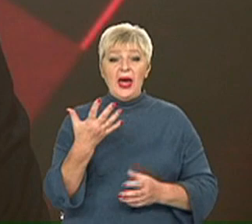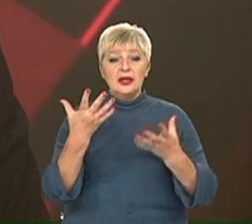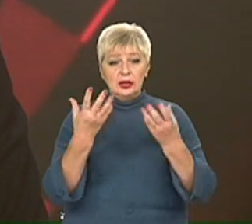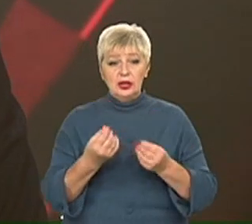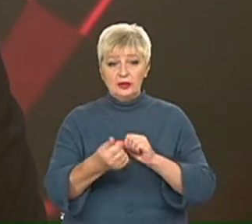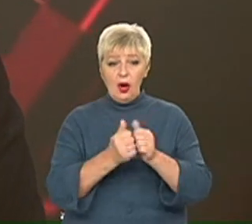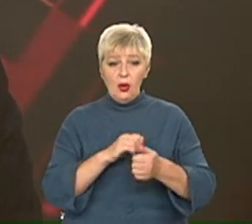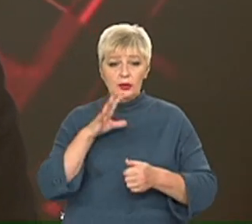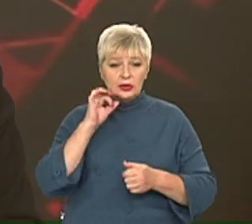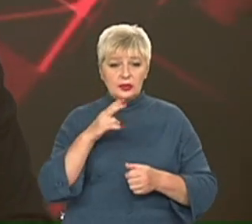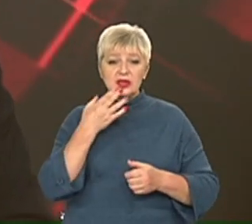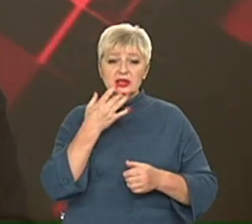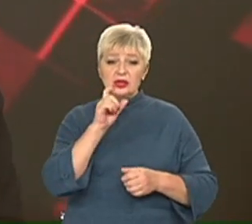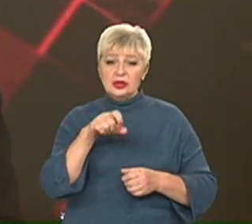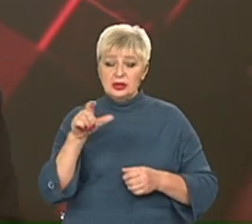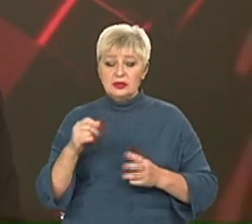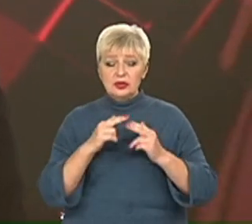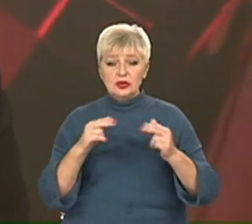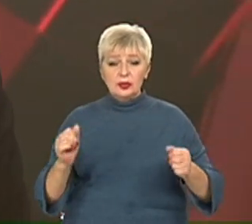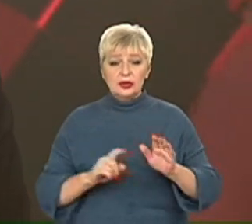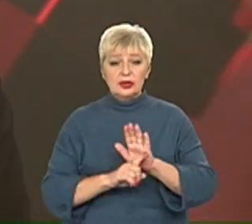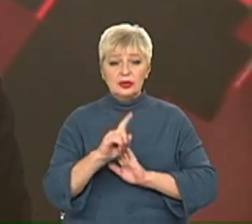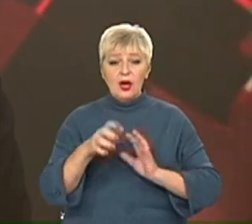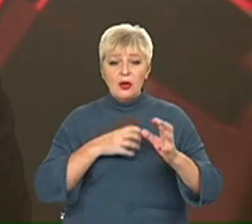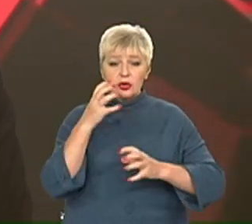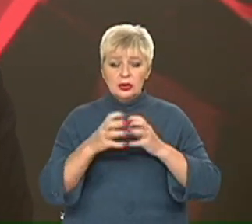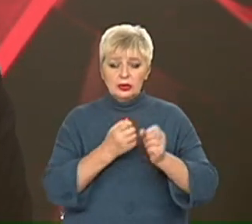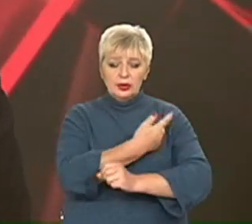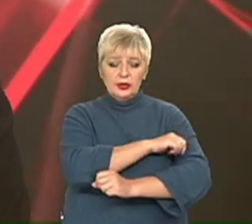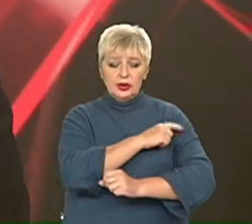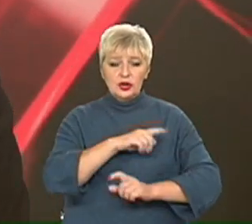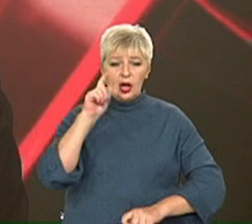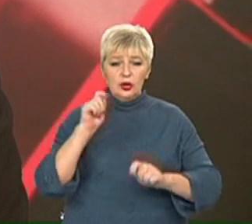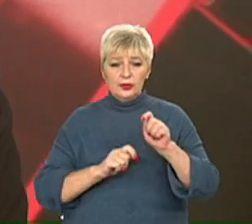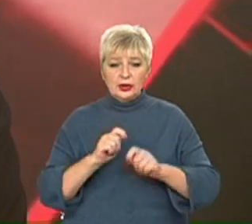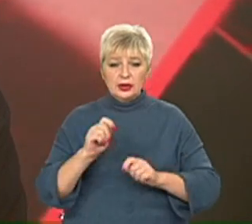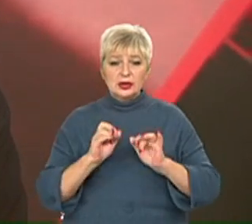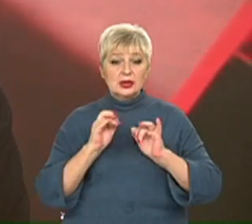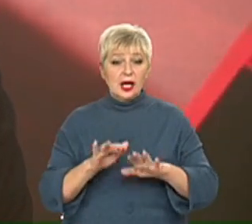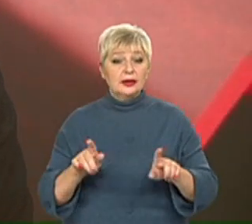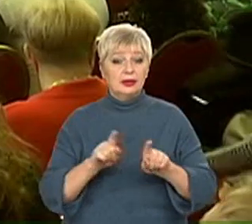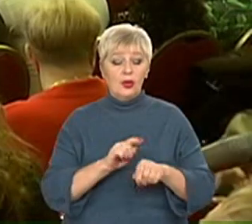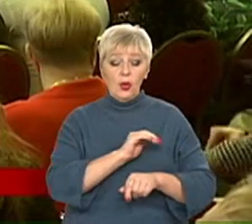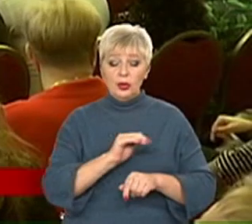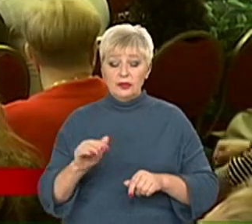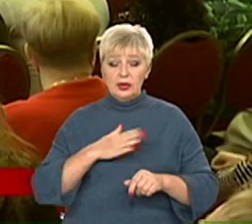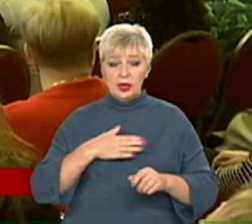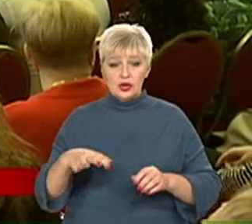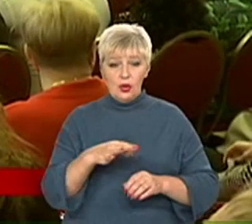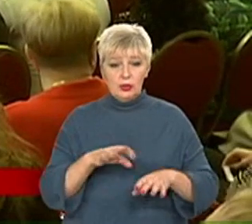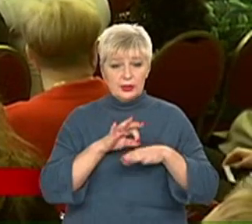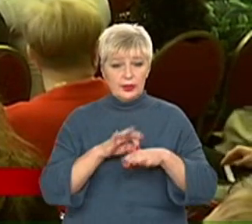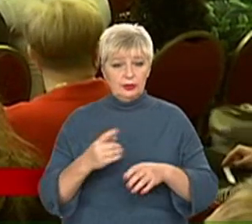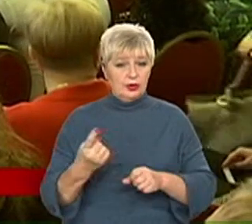5 днів на обмін досвідом з іноземцями. У Дніпрі стартувала міжнародна медична конференція. Захід такого рівня наша область проводить